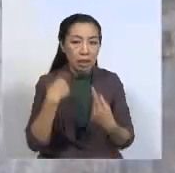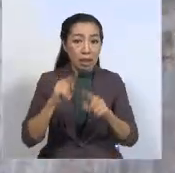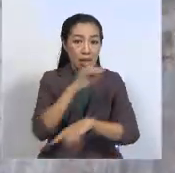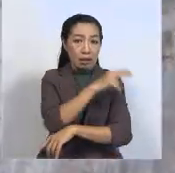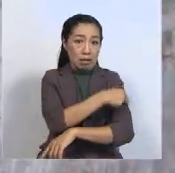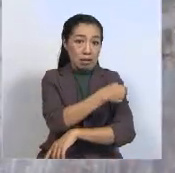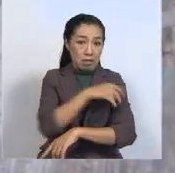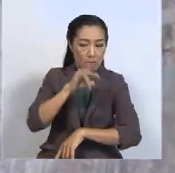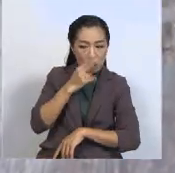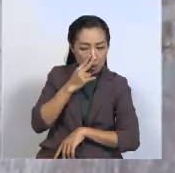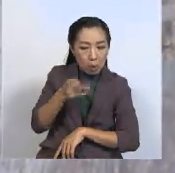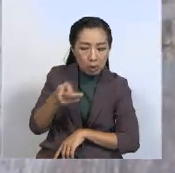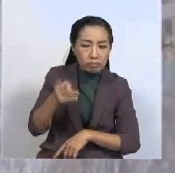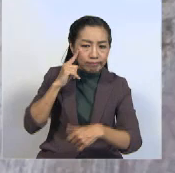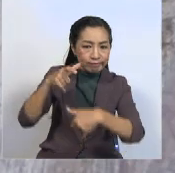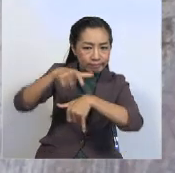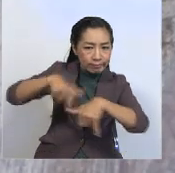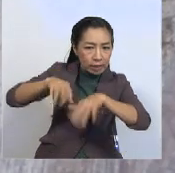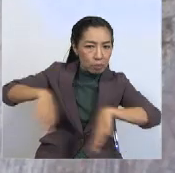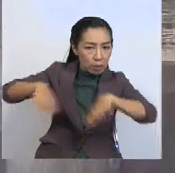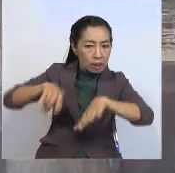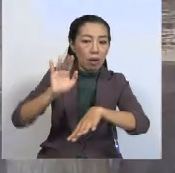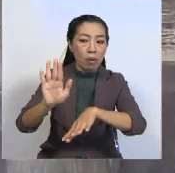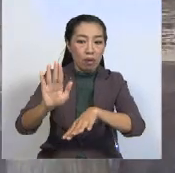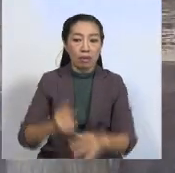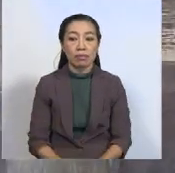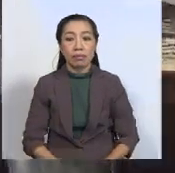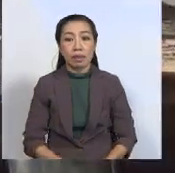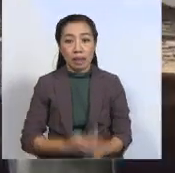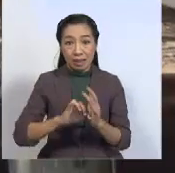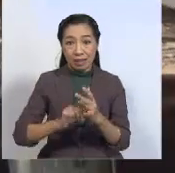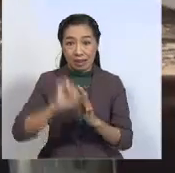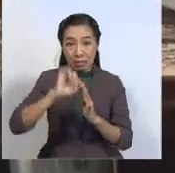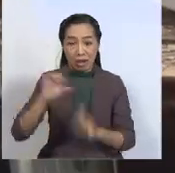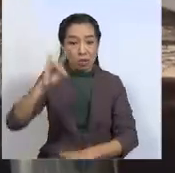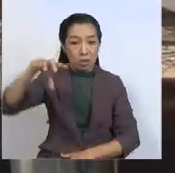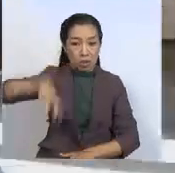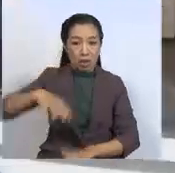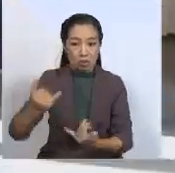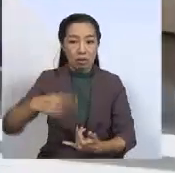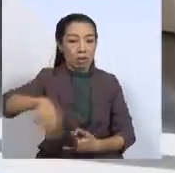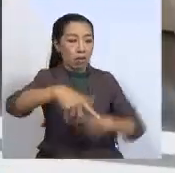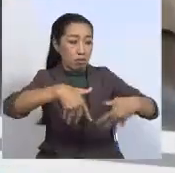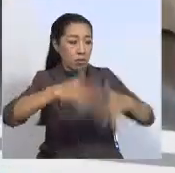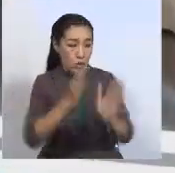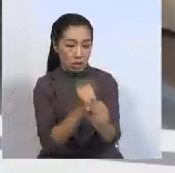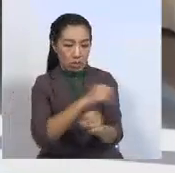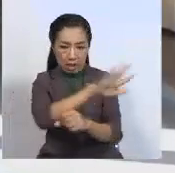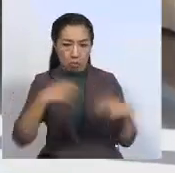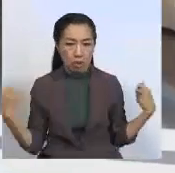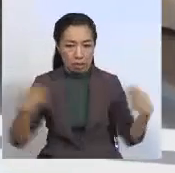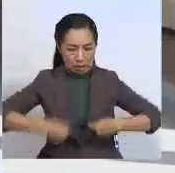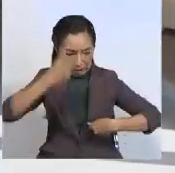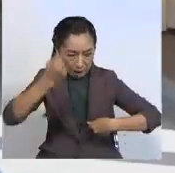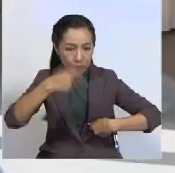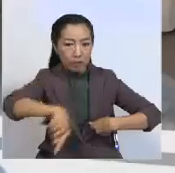สวนสัตว์เชียงใหม่ได้ดูแลอย่างใกล้ชิดในส่วนของสวนสัตว์เชียงใหม่ในวันนี้ได้ให้เจ้าหน้าที่ร่วมแต่งกายไว้ทุกข์และมีการตกแต่งส่วนจัด